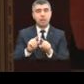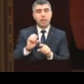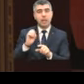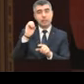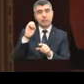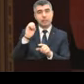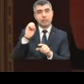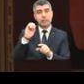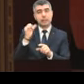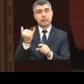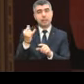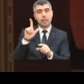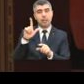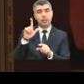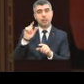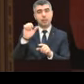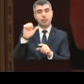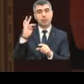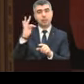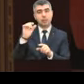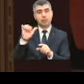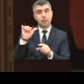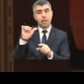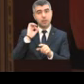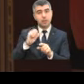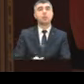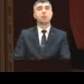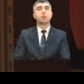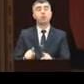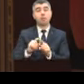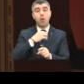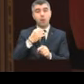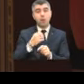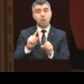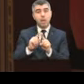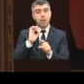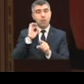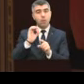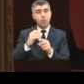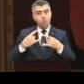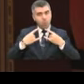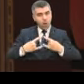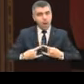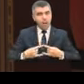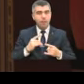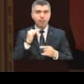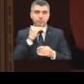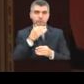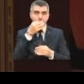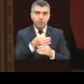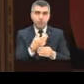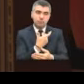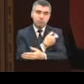الدلتا. ولكن الى التزمنا بالاجراءات الوقائيه وسرعنا درنا